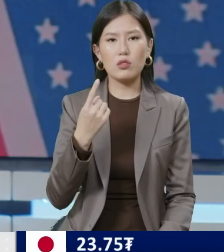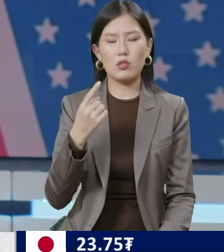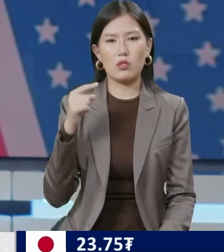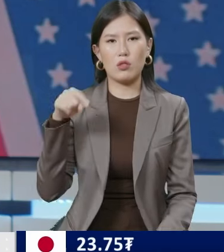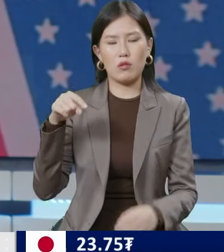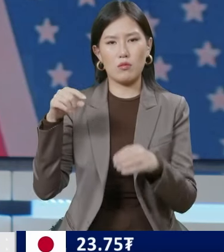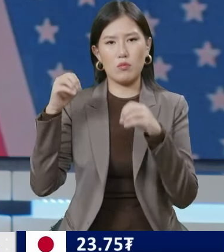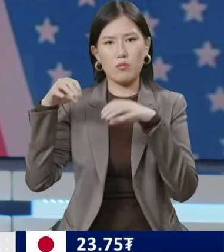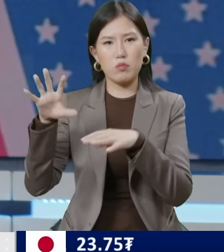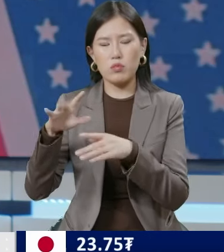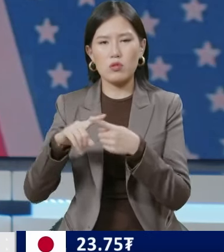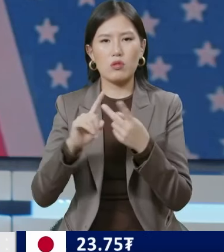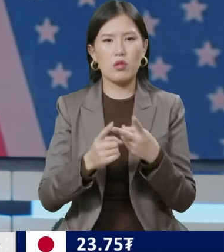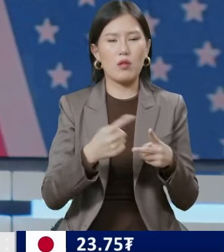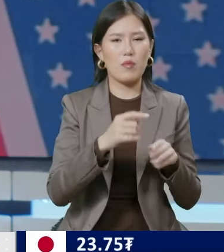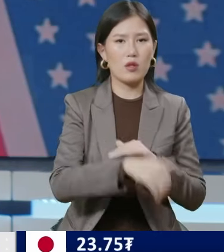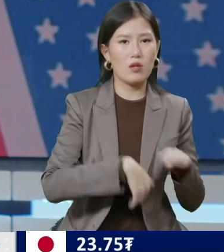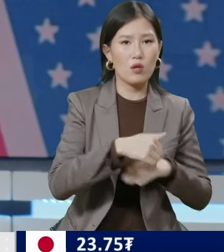ашигт малтамлын талаарч дурдсан байна.